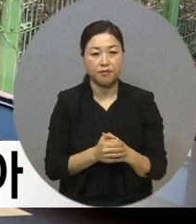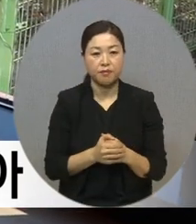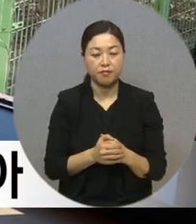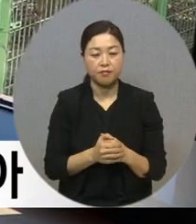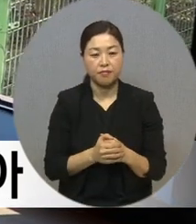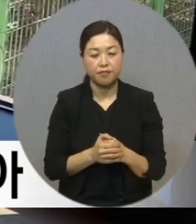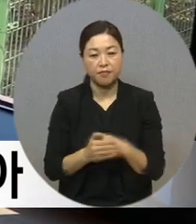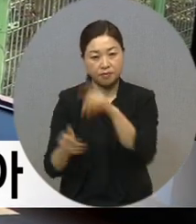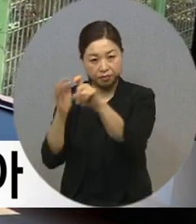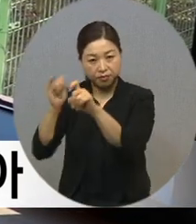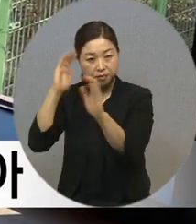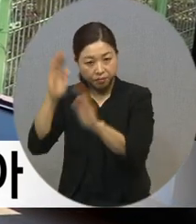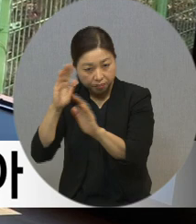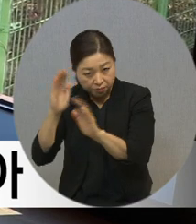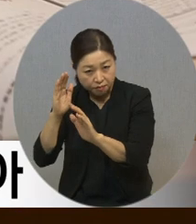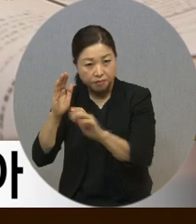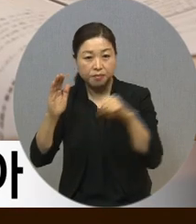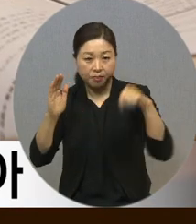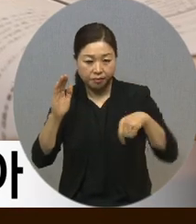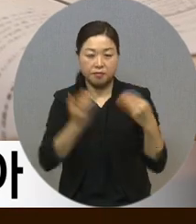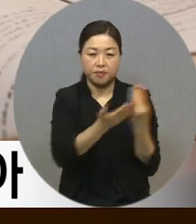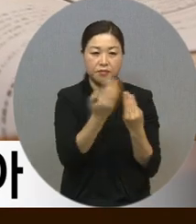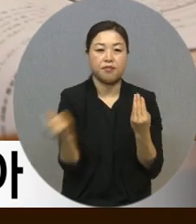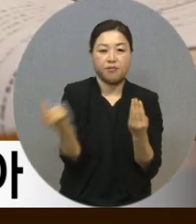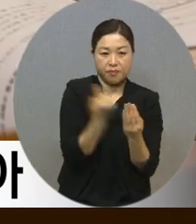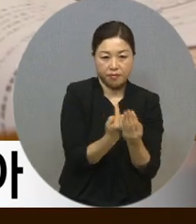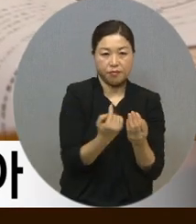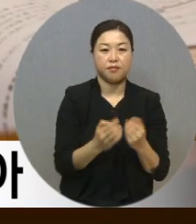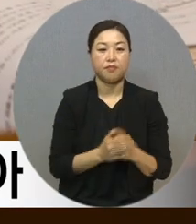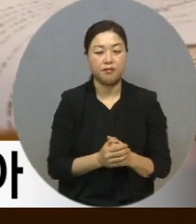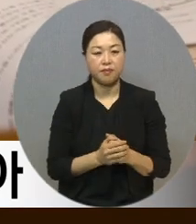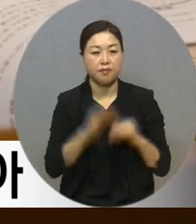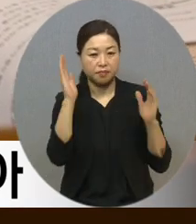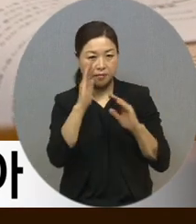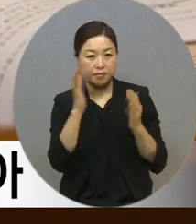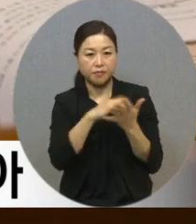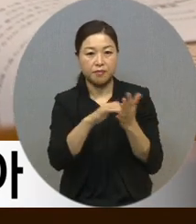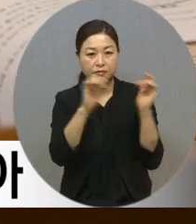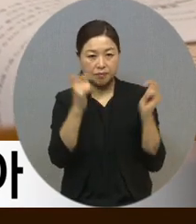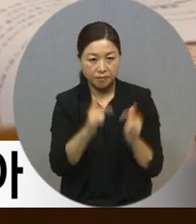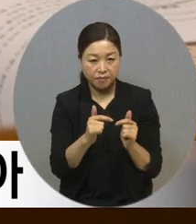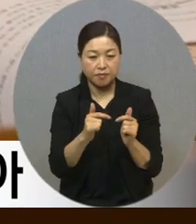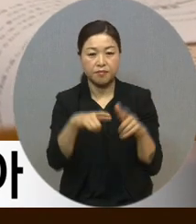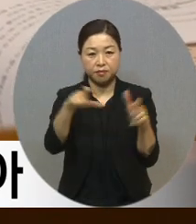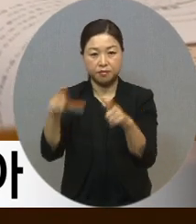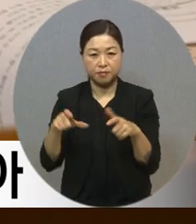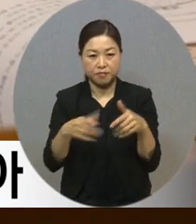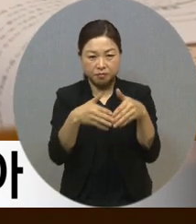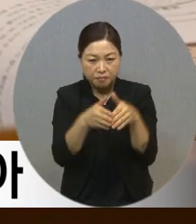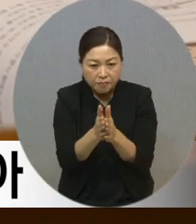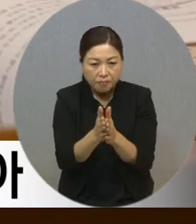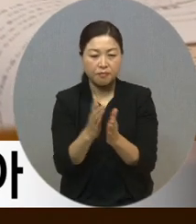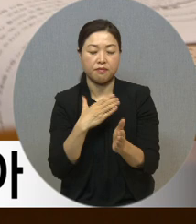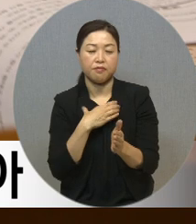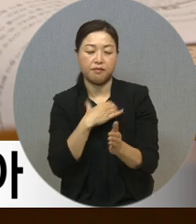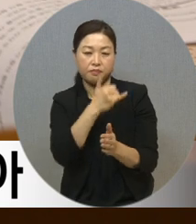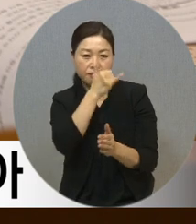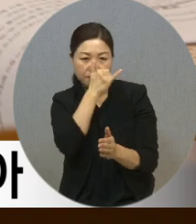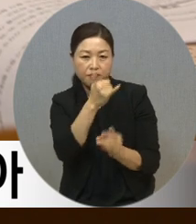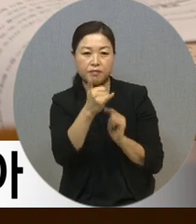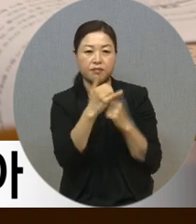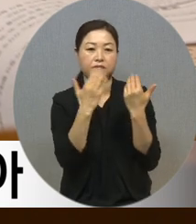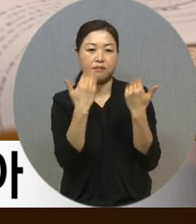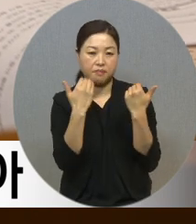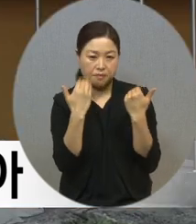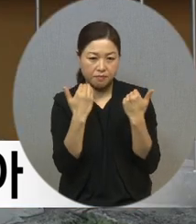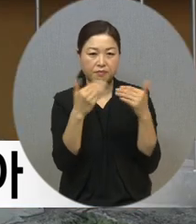학생이 전학을 오게 됐습니다. 학력인구 감소와 지역 소멸 위기로 농어촌 작은 학교들이 문을 닫는 일이 속출하는